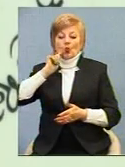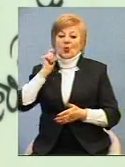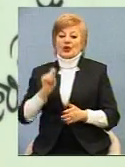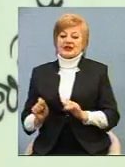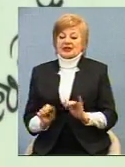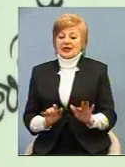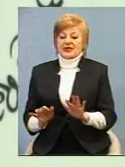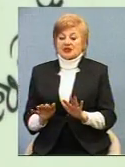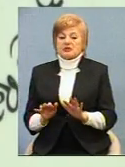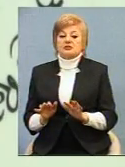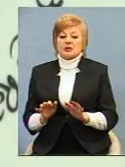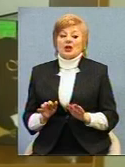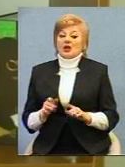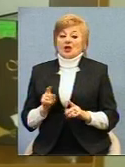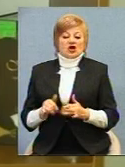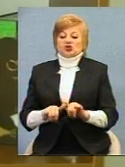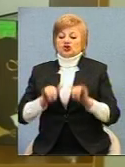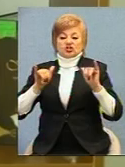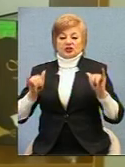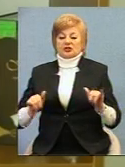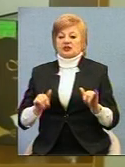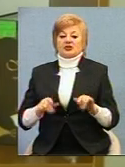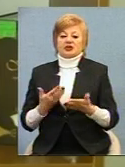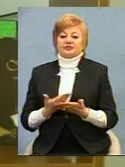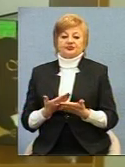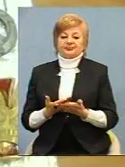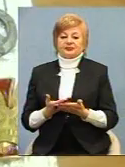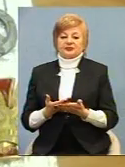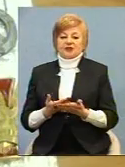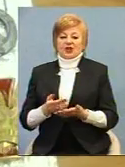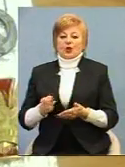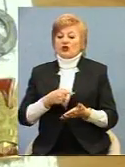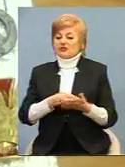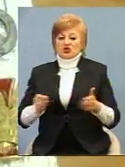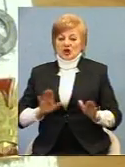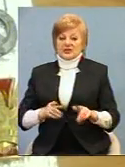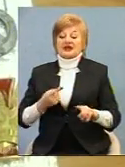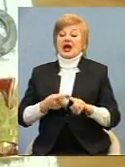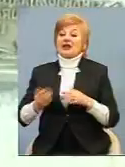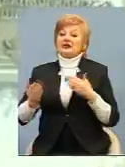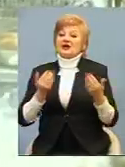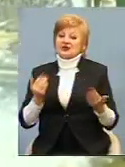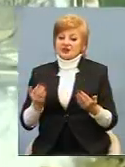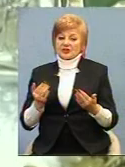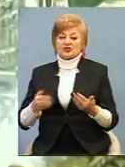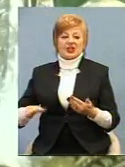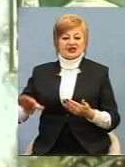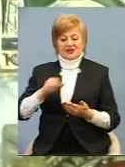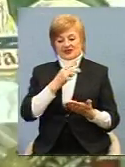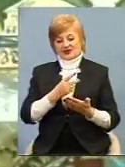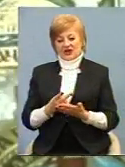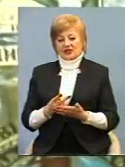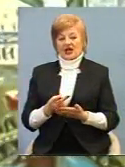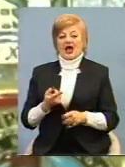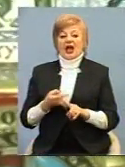козаків широко не відзначається на державному чи навіть місцевому рівнях. Тож ця виставка унікальна з усіх поглядів. Те, що